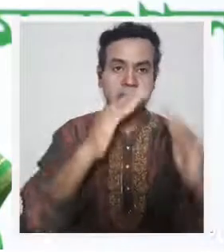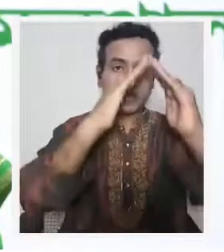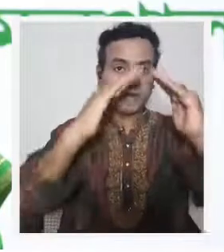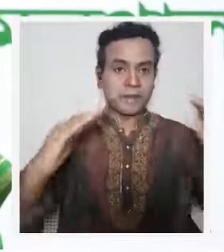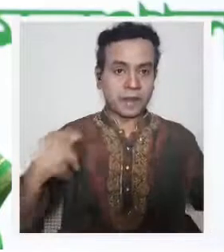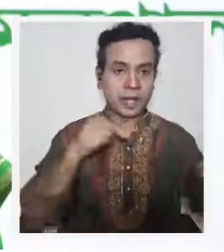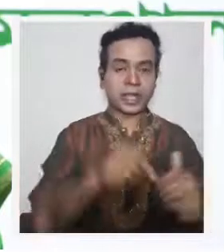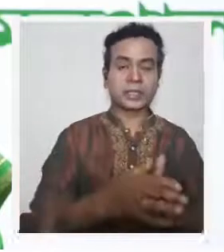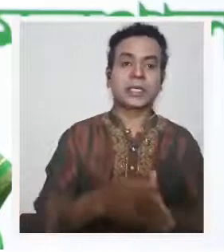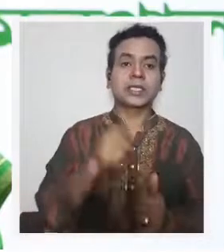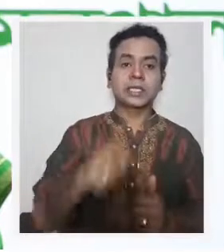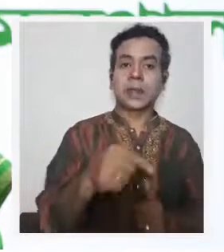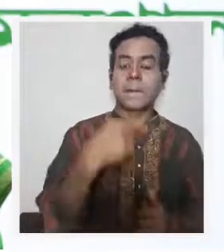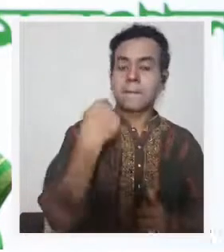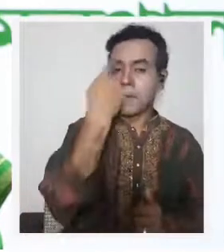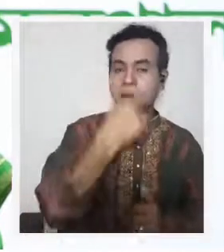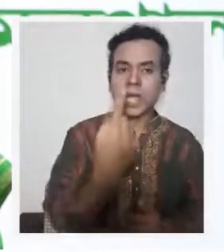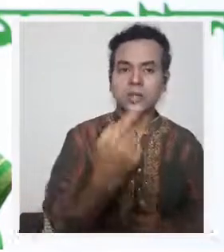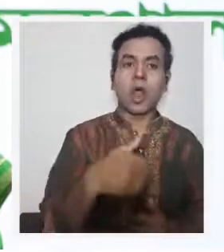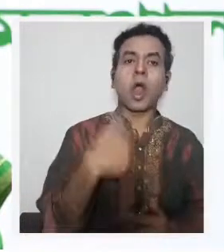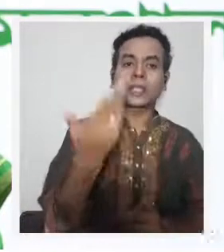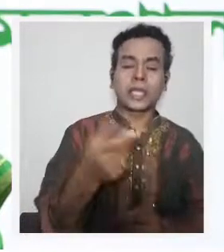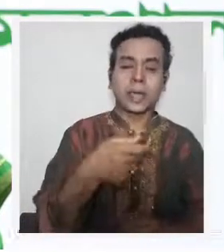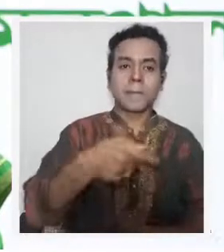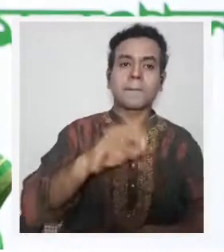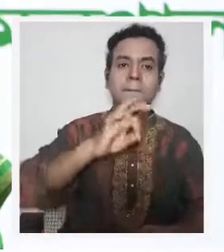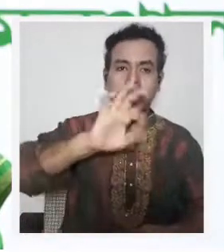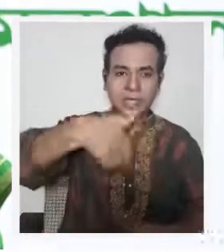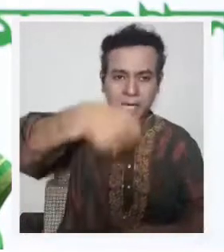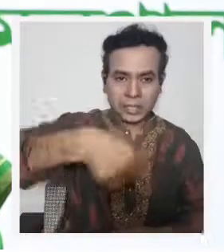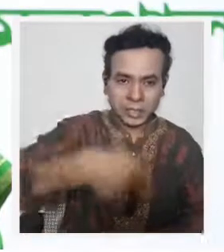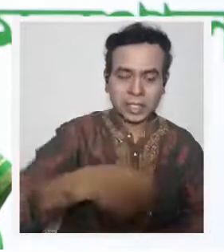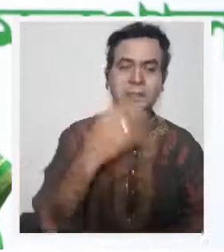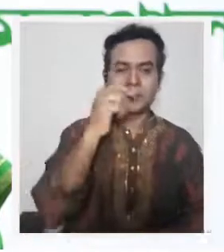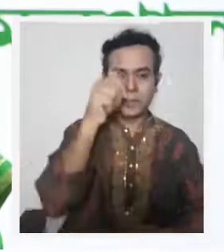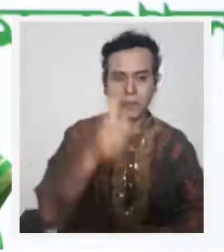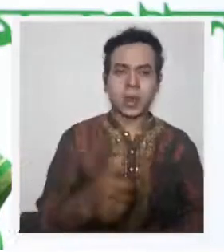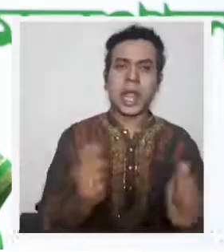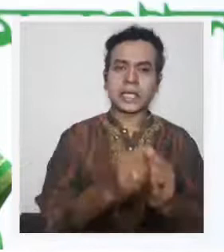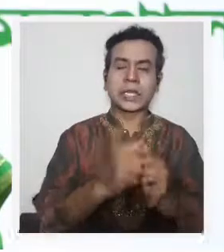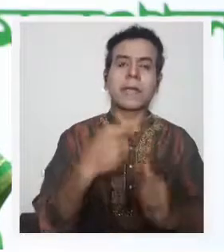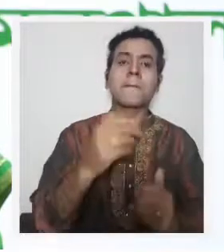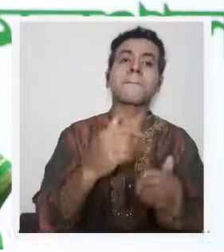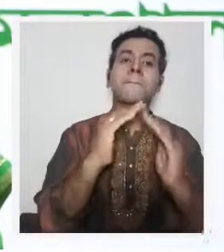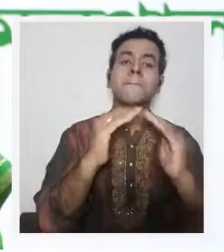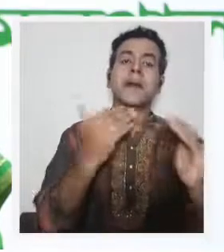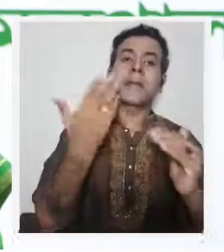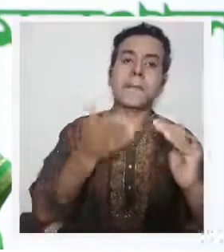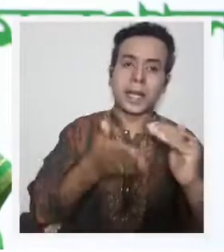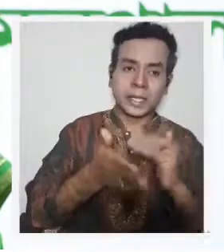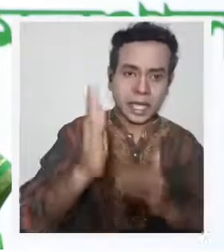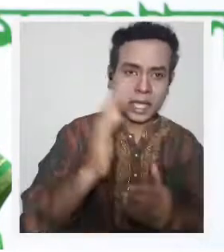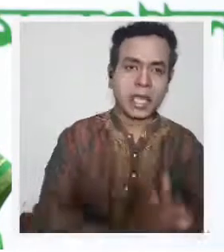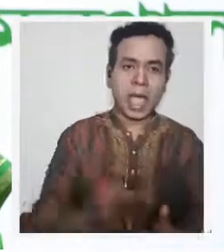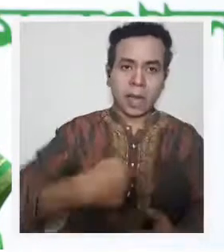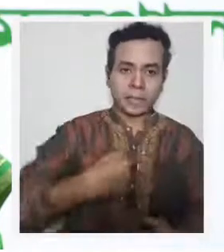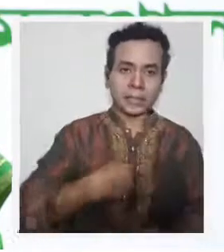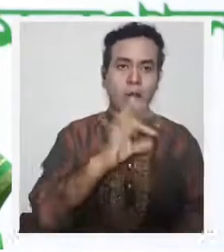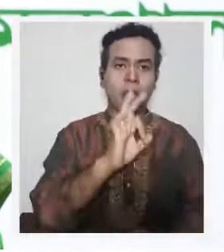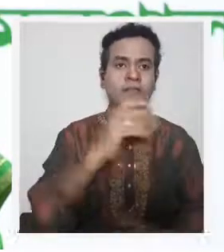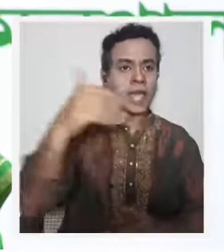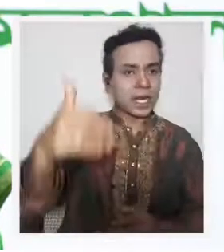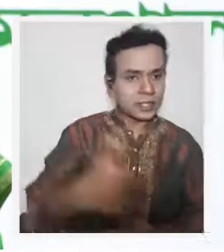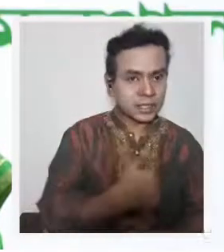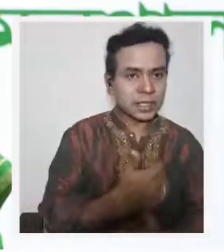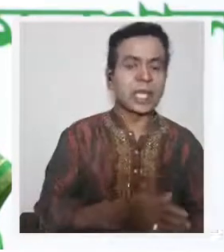আসলেই মন থেকে মেনে নেবেন এবং আমি বলবো যে আপনার বাসায় যিনি বাইরে যাচ্ছেন, কাউকে কাজে হয়তো বাইরে যেতে